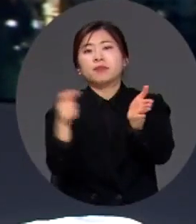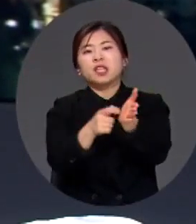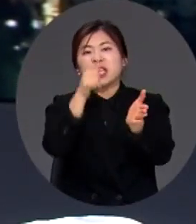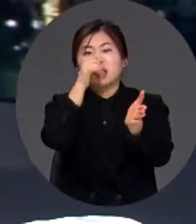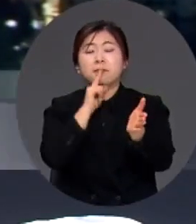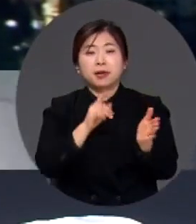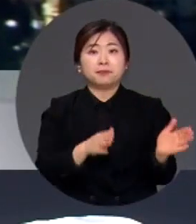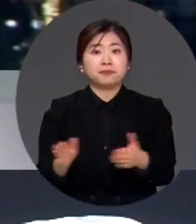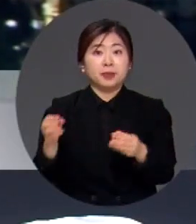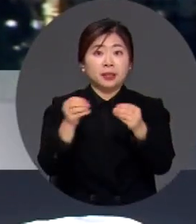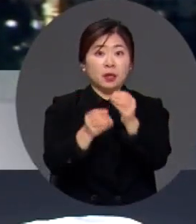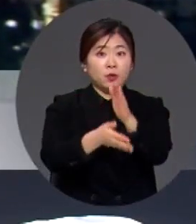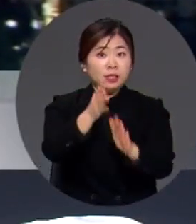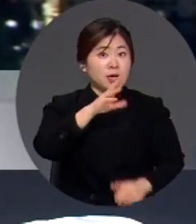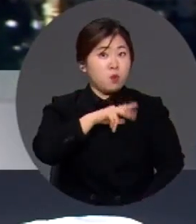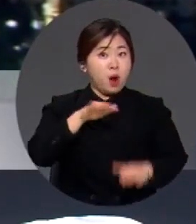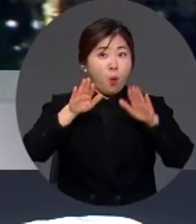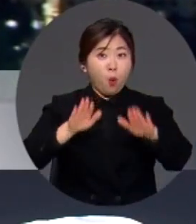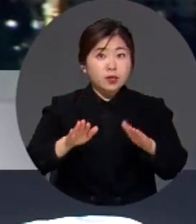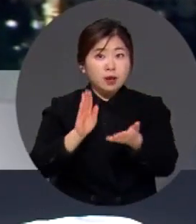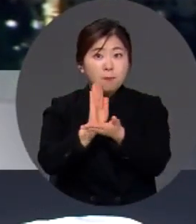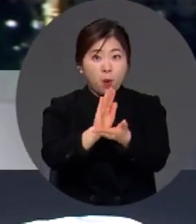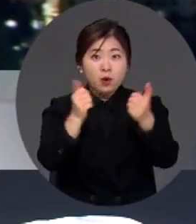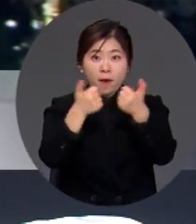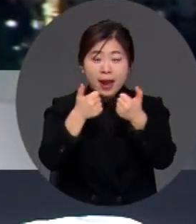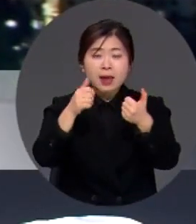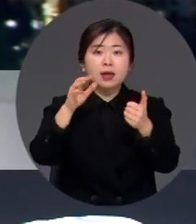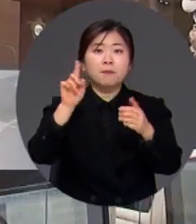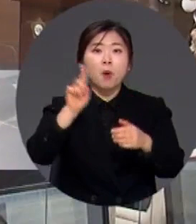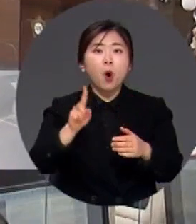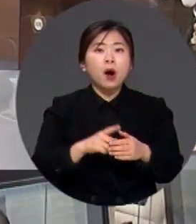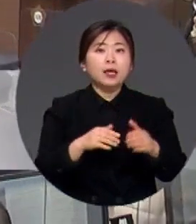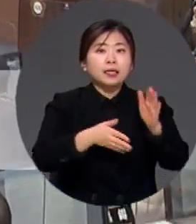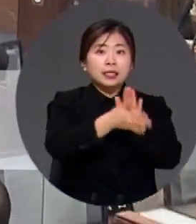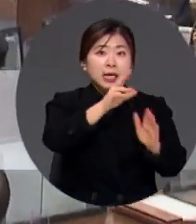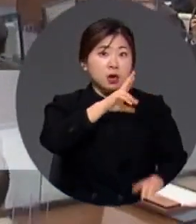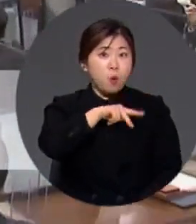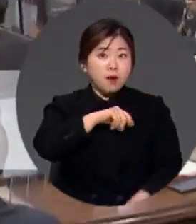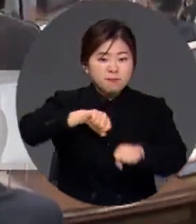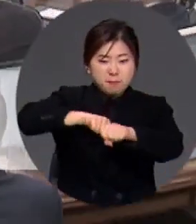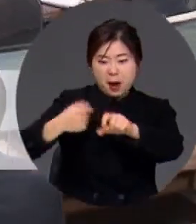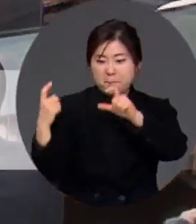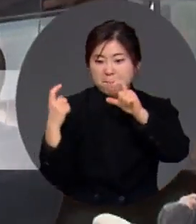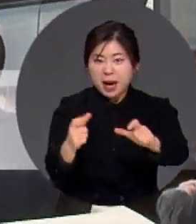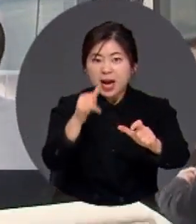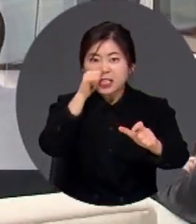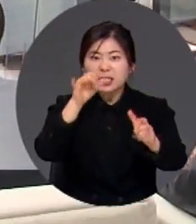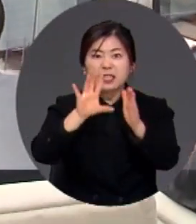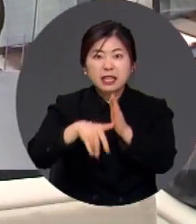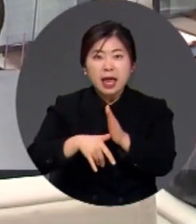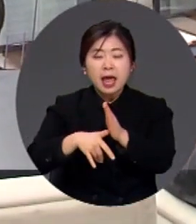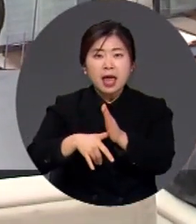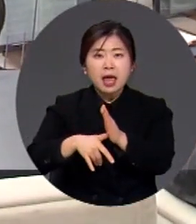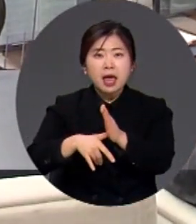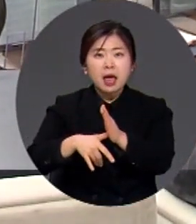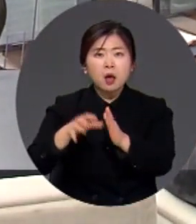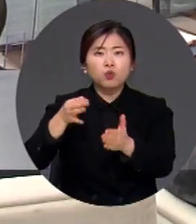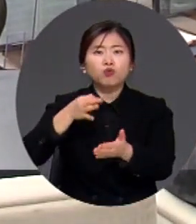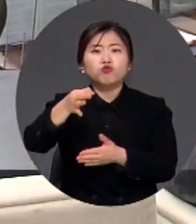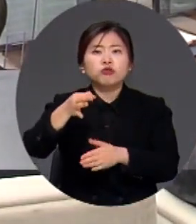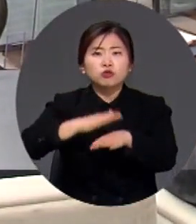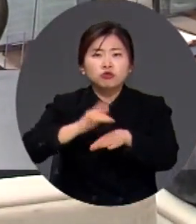오늘 본회의를 열고 시의원이 징계를 받으면 의정부 지급을 일부 제한하는 조례를 개정했습니다